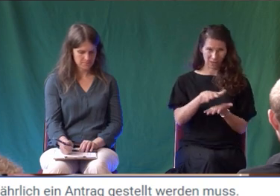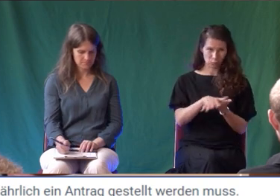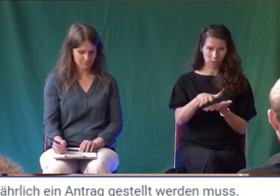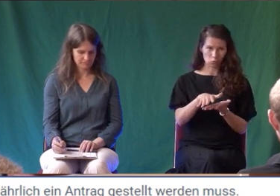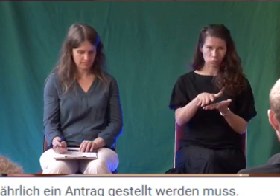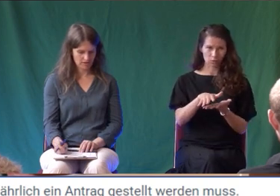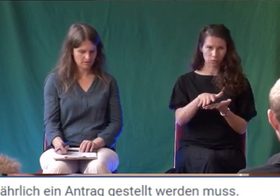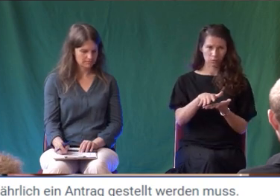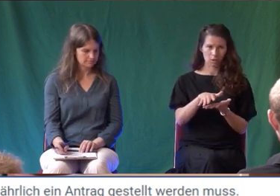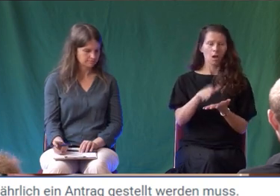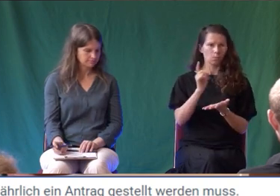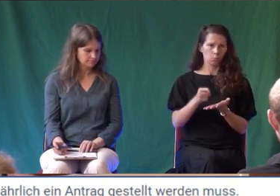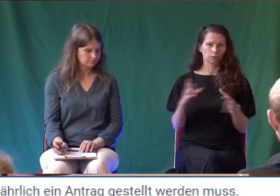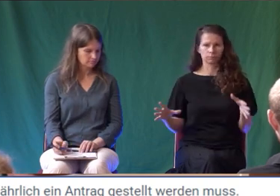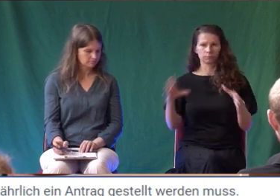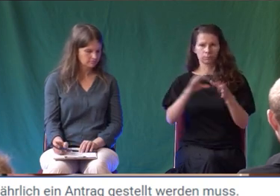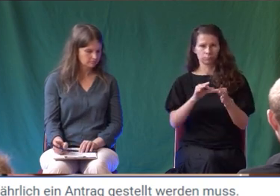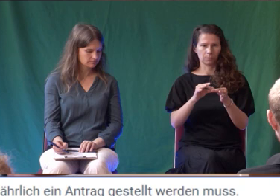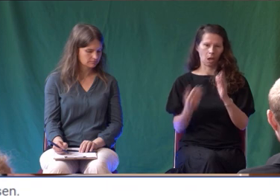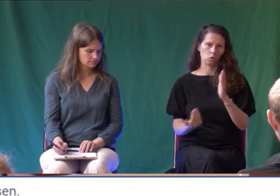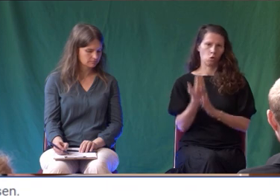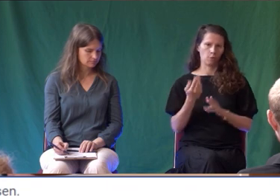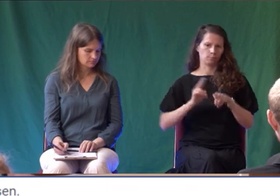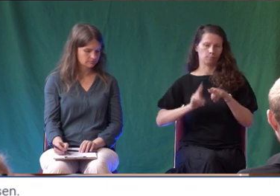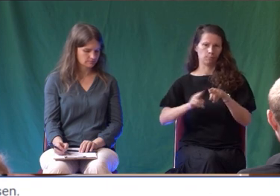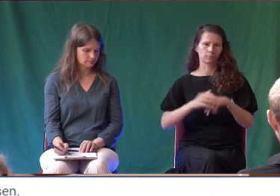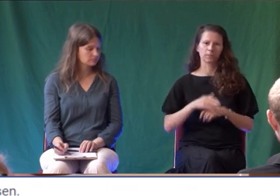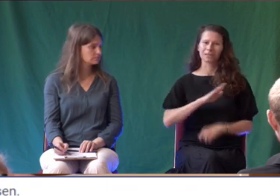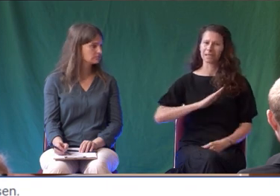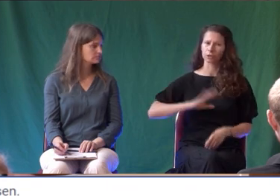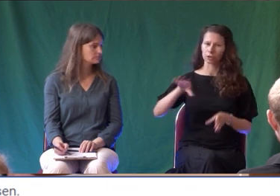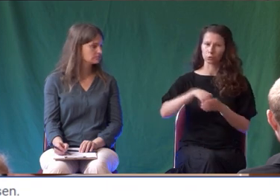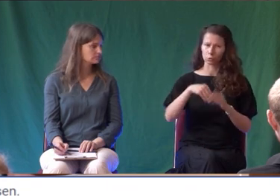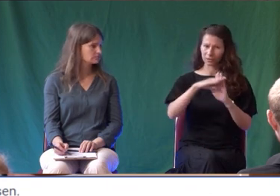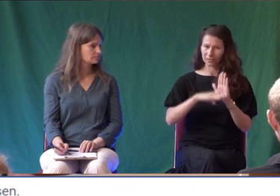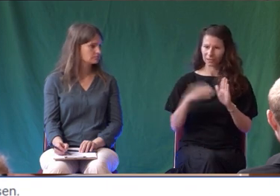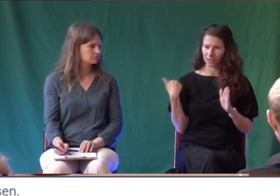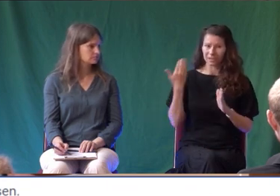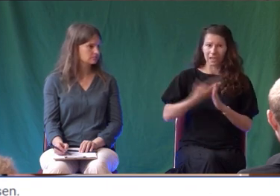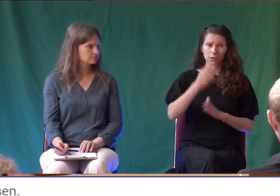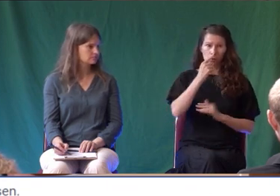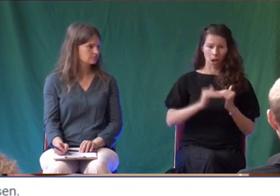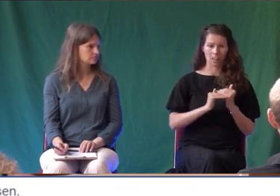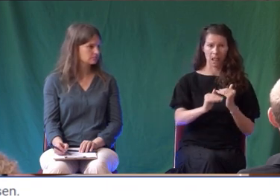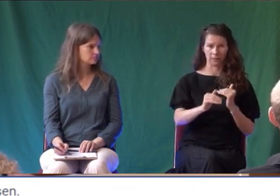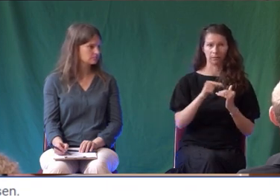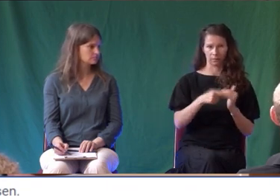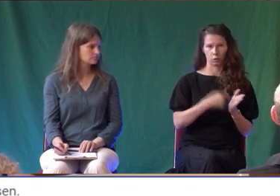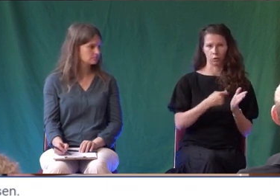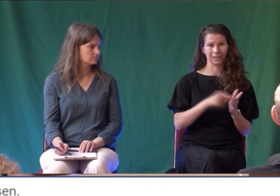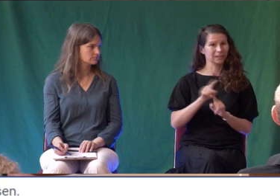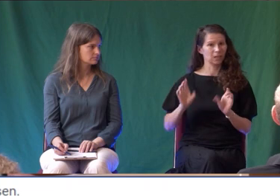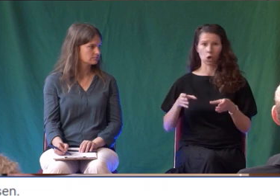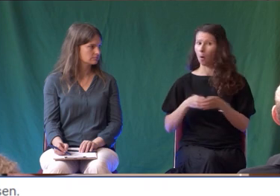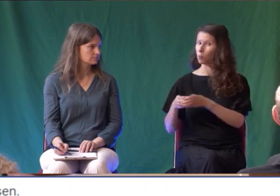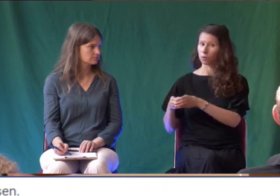Novellierung anschließen das sächsische inklusionsgesetz gilt bisher nämlich nur auf der Landesebene und nicht auf der kommunalen